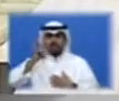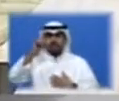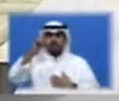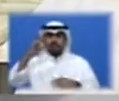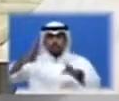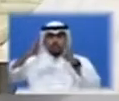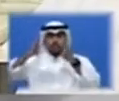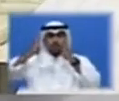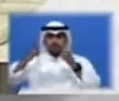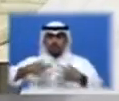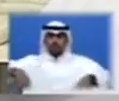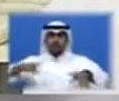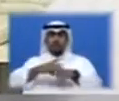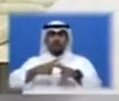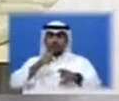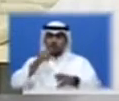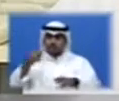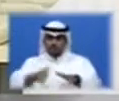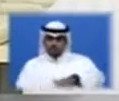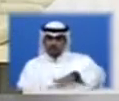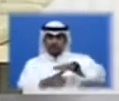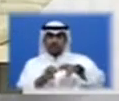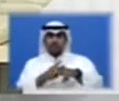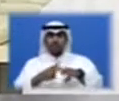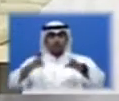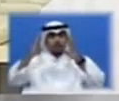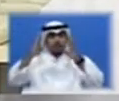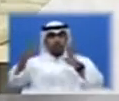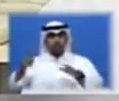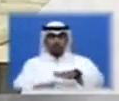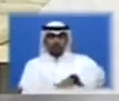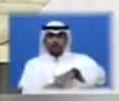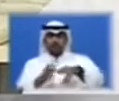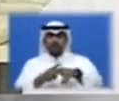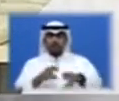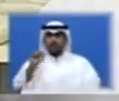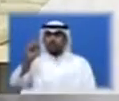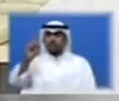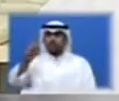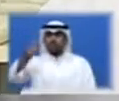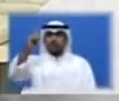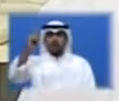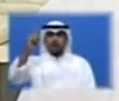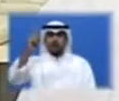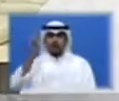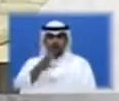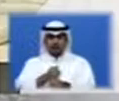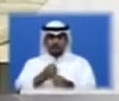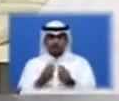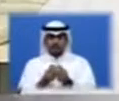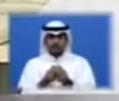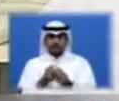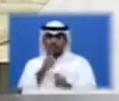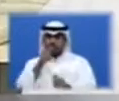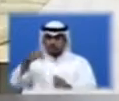هنيئا أو يهنأ به الشعب الكويتي قاطبة، وهو ليس بغريب على هذه الدولة أن